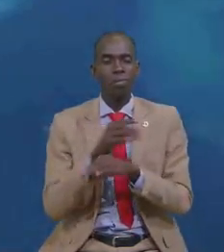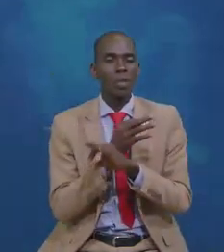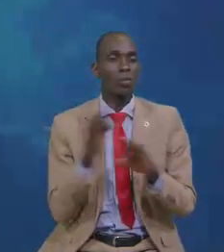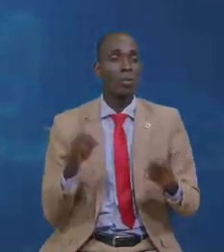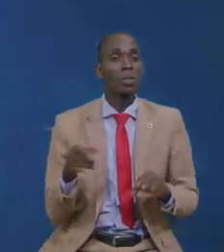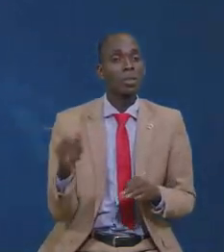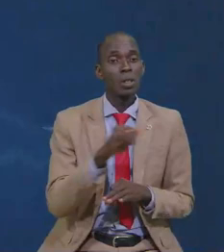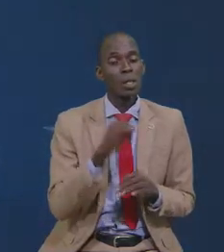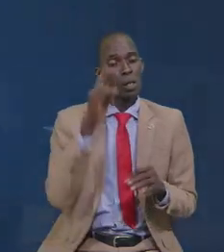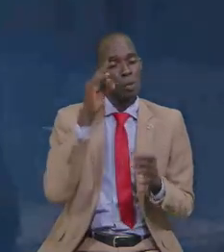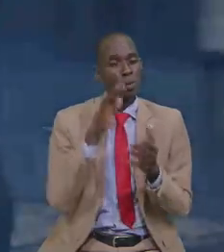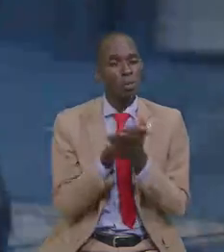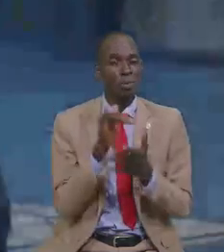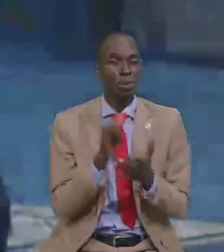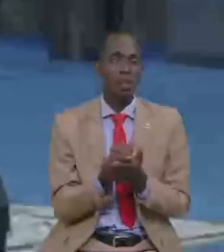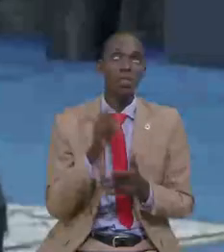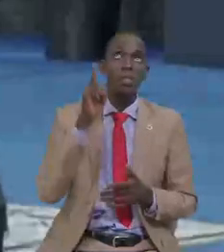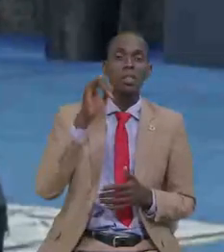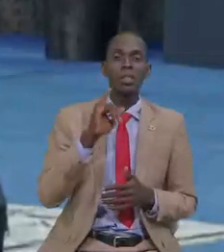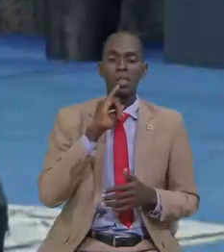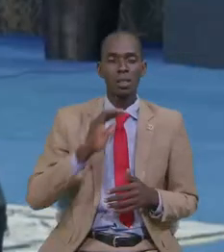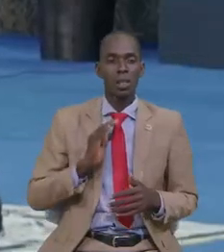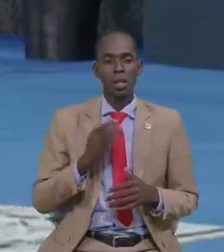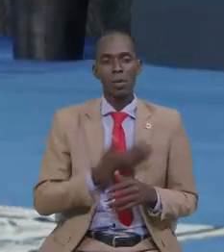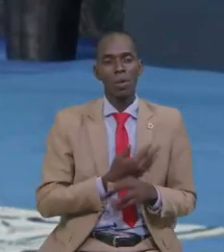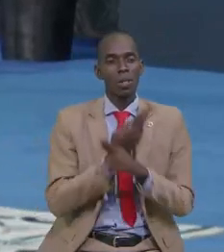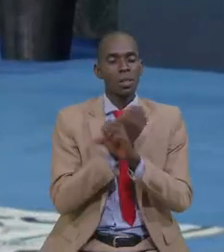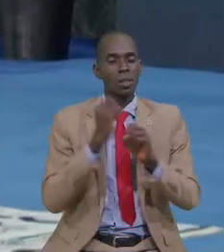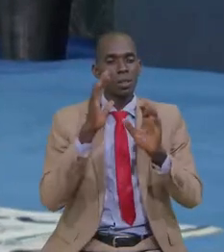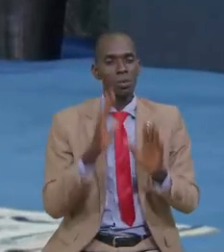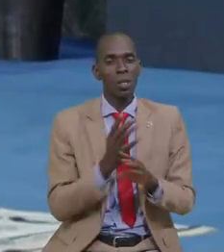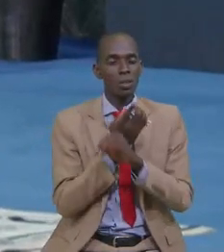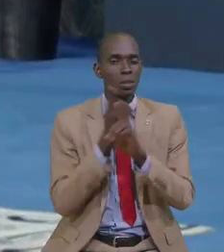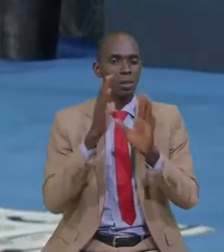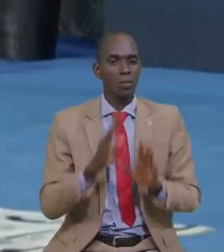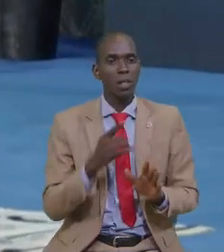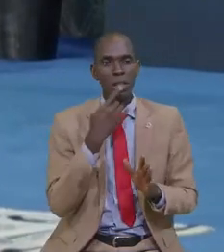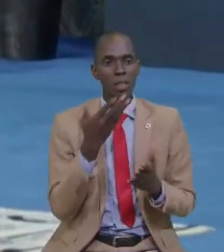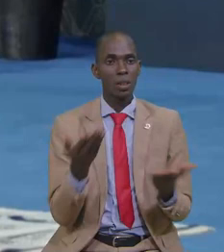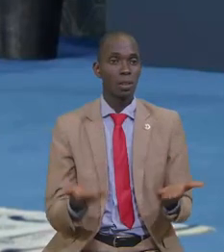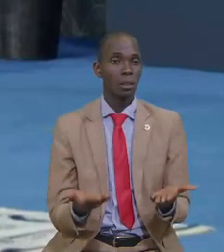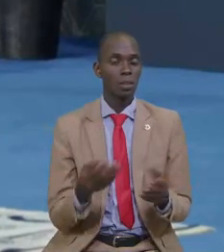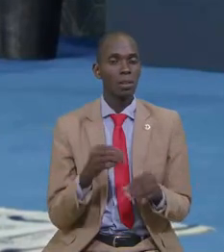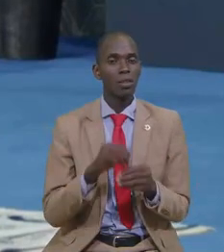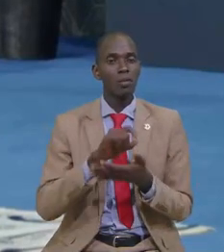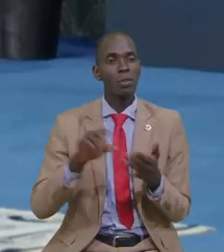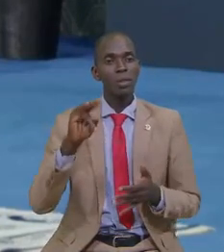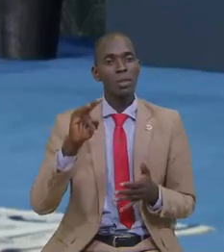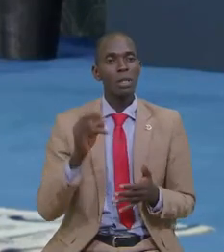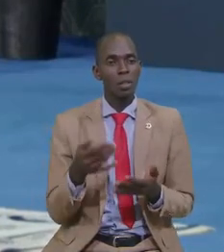Ils croient qu'il est notre libérateur, il est notre rédempteur. Et dit, voici les